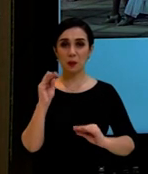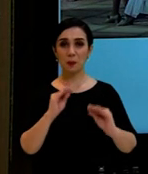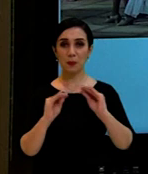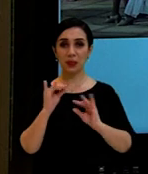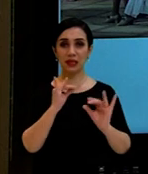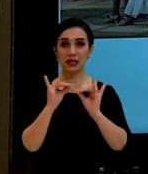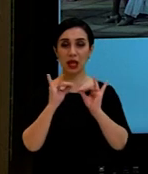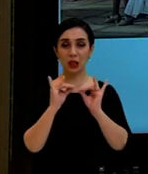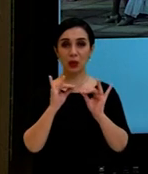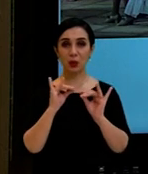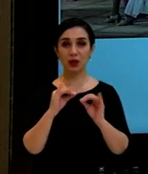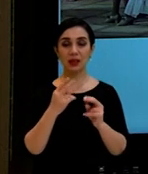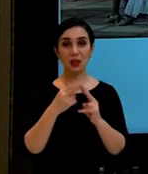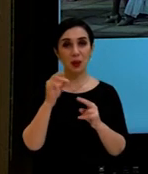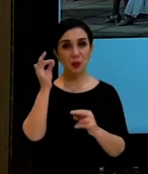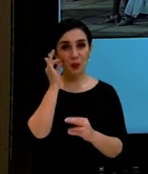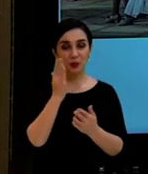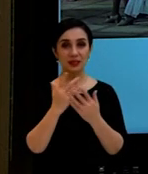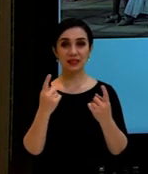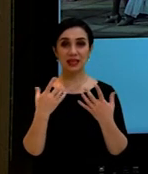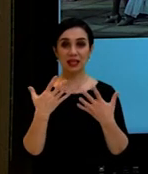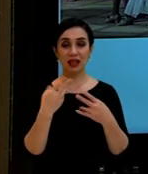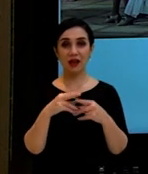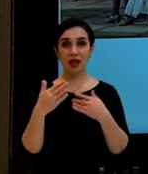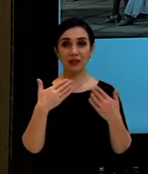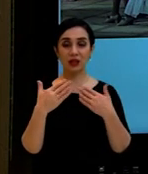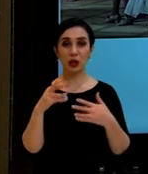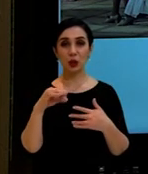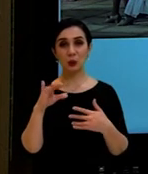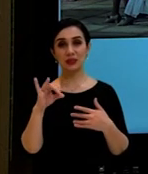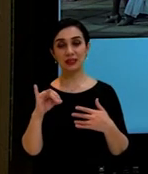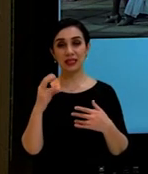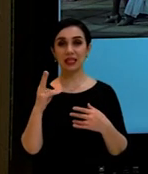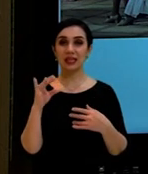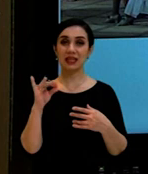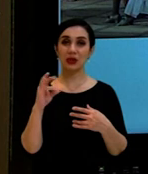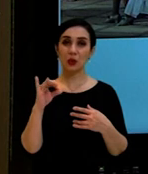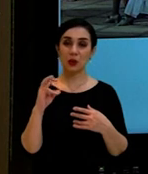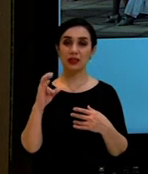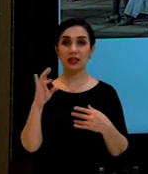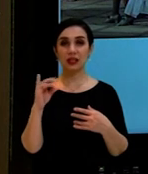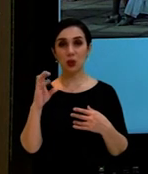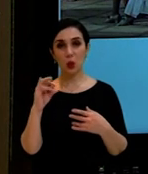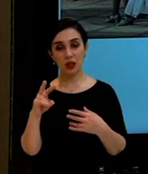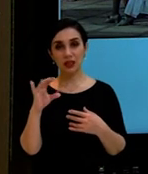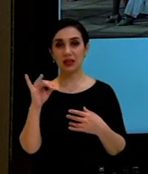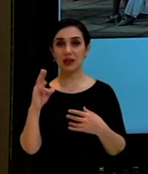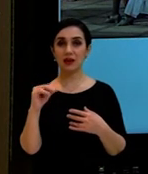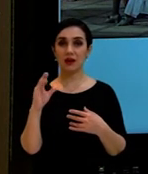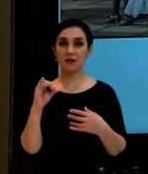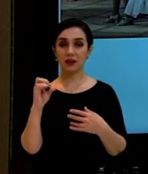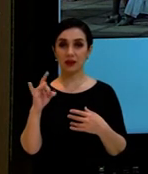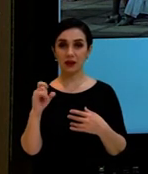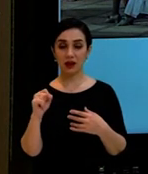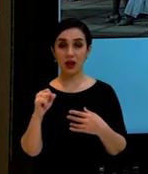диалога помните сцену выяснения отношений люсиль и клеонта николь и ковели